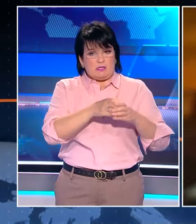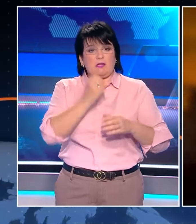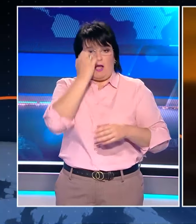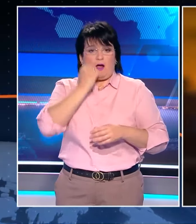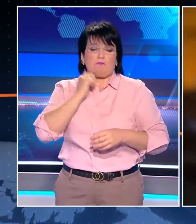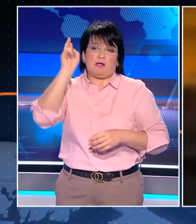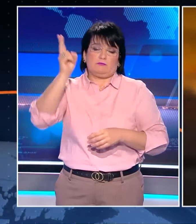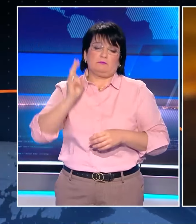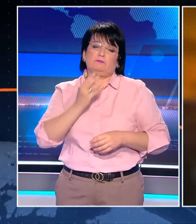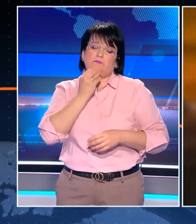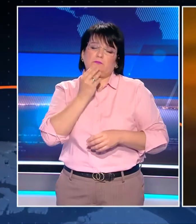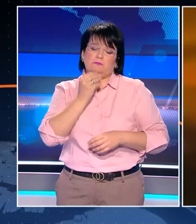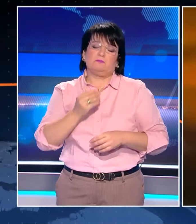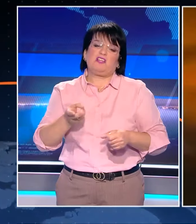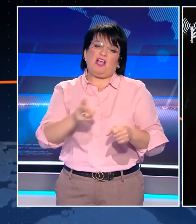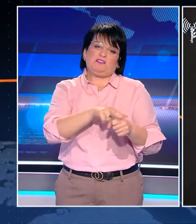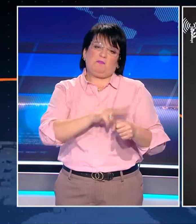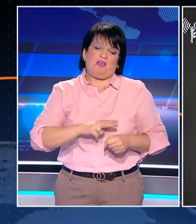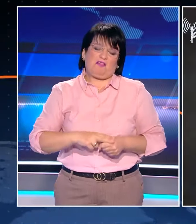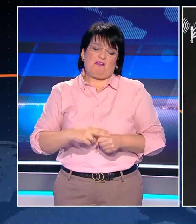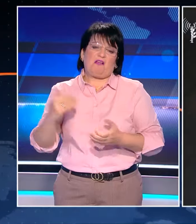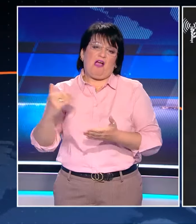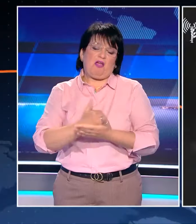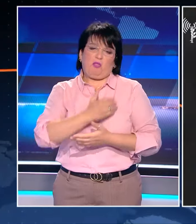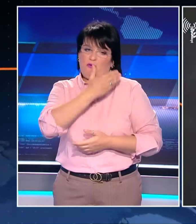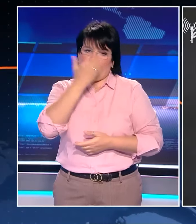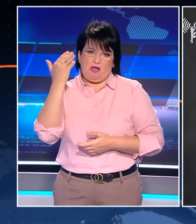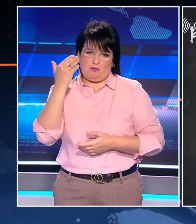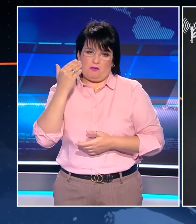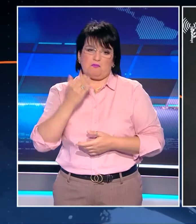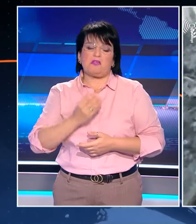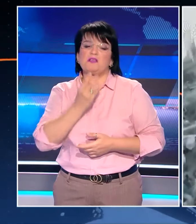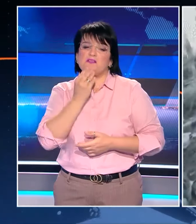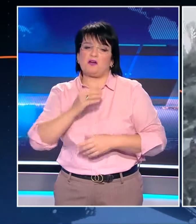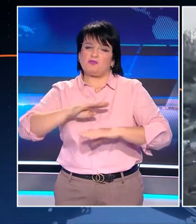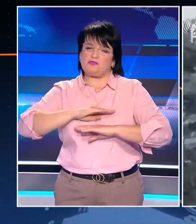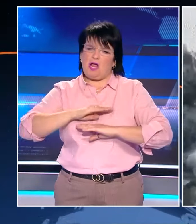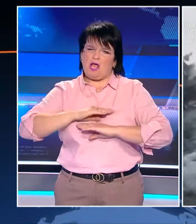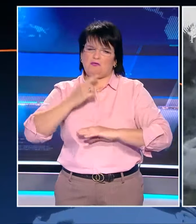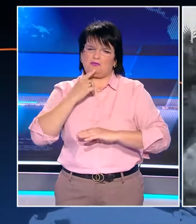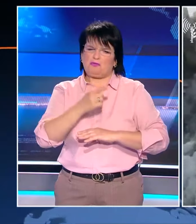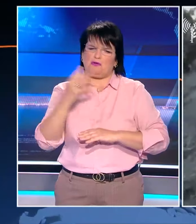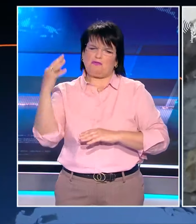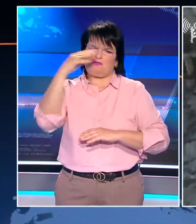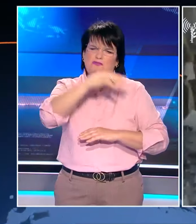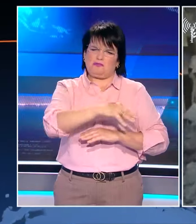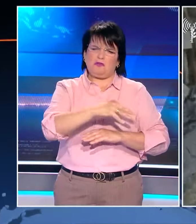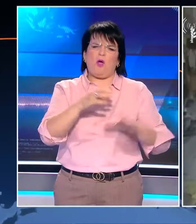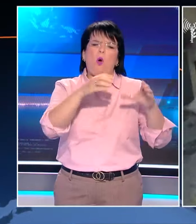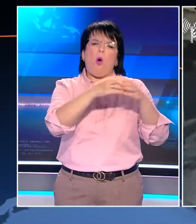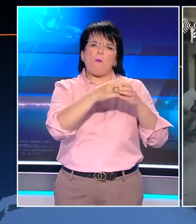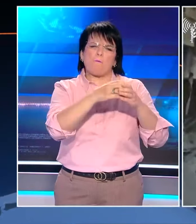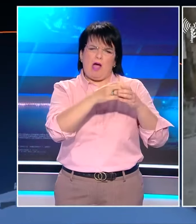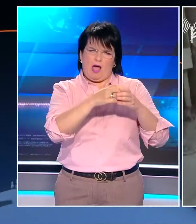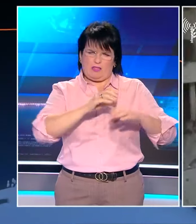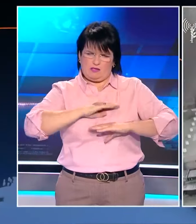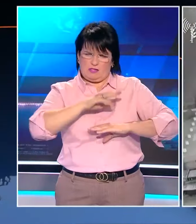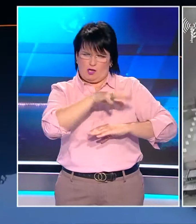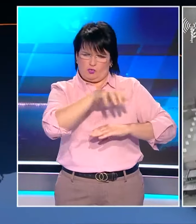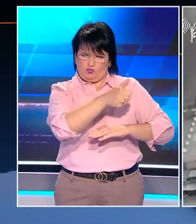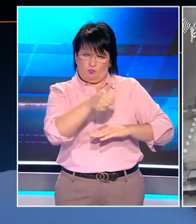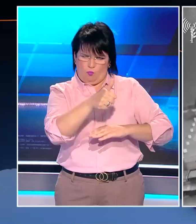το Ισραήλ πως διέπραξε σφαγή αμάχων. Ο Ισραηλινός στρατός ανέφερε ότι ο βομβαρδισμός έπληξε ένα συγκρότημα ενόπλων στην